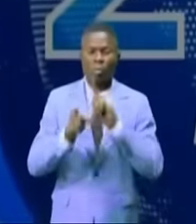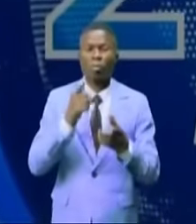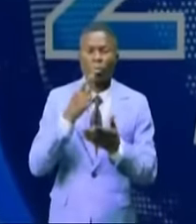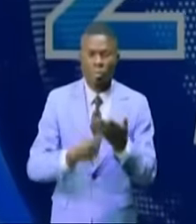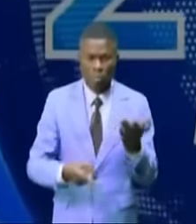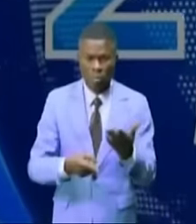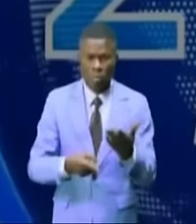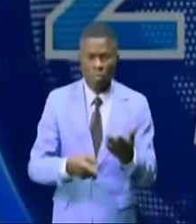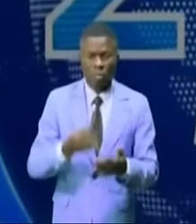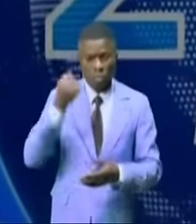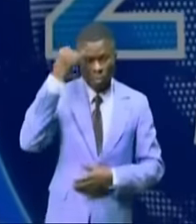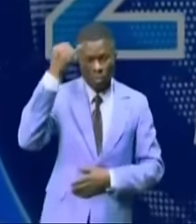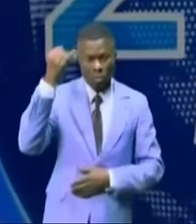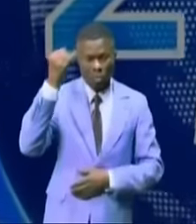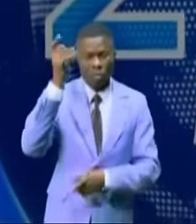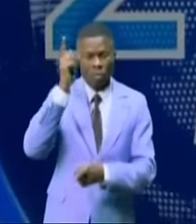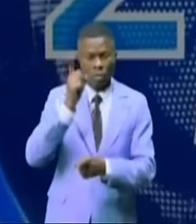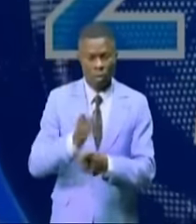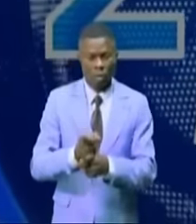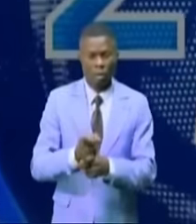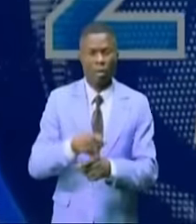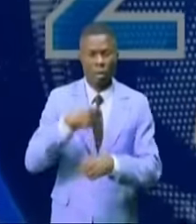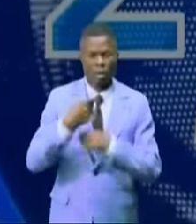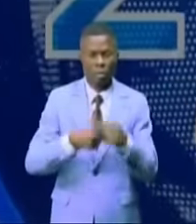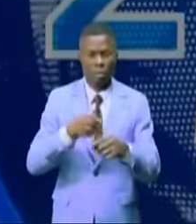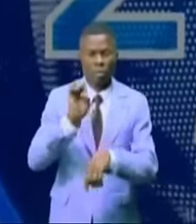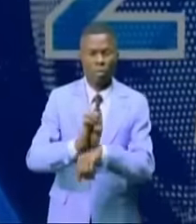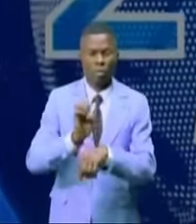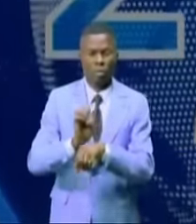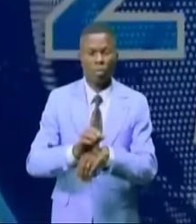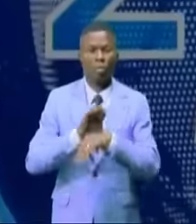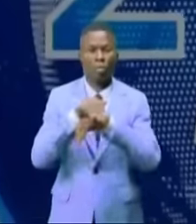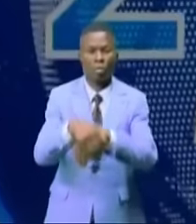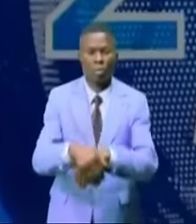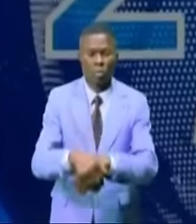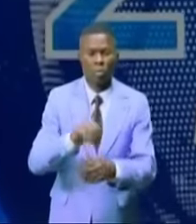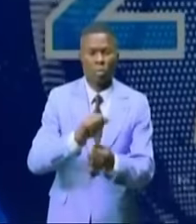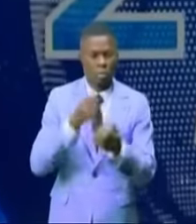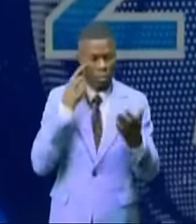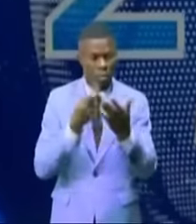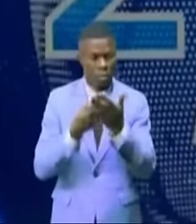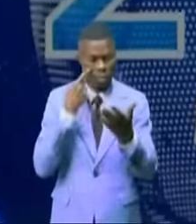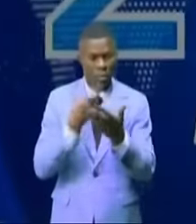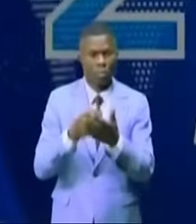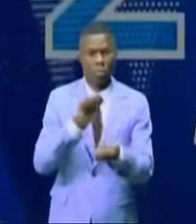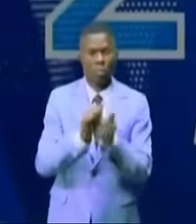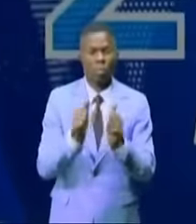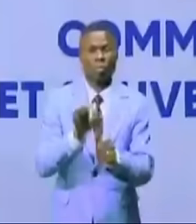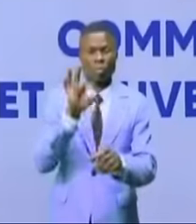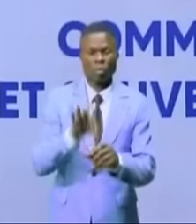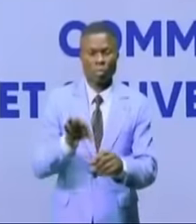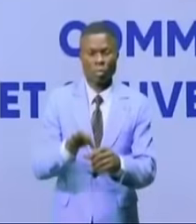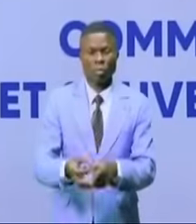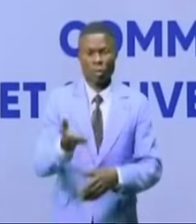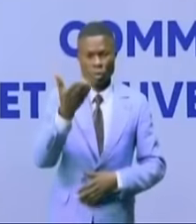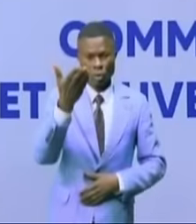mettre dans la droite ligne de la tournée qu'il a entamée auprès des églises engagées dans l'observation électorale. Luzine Sakala.